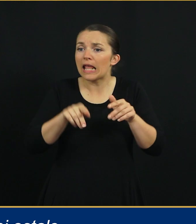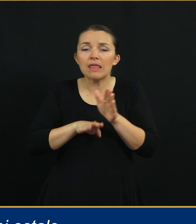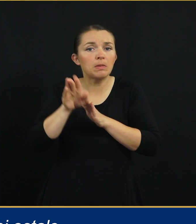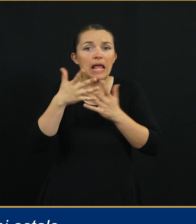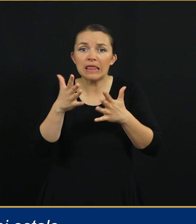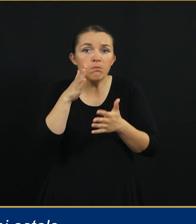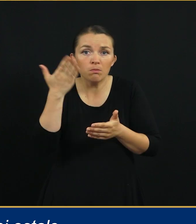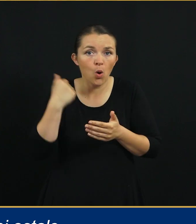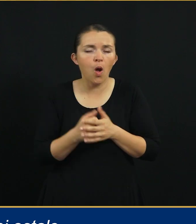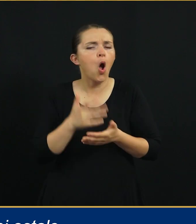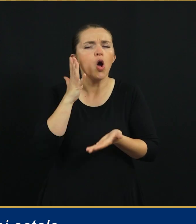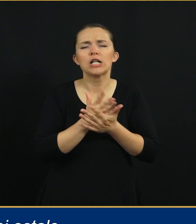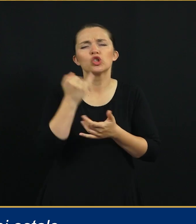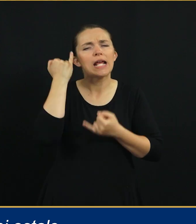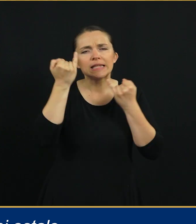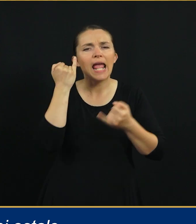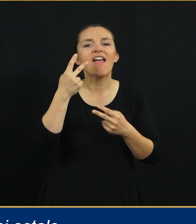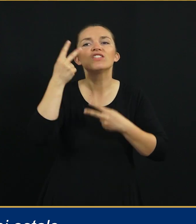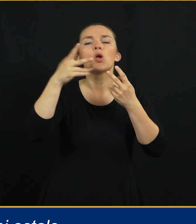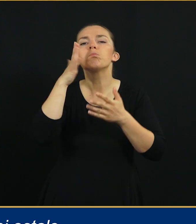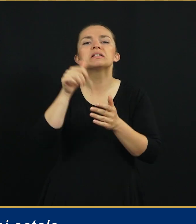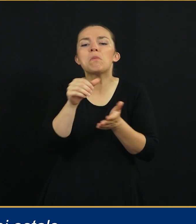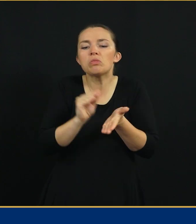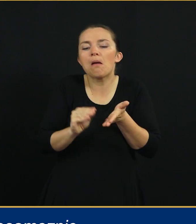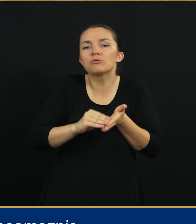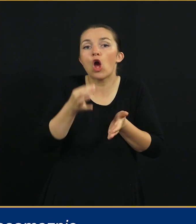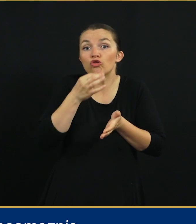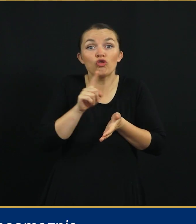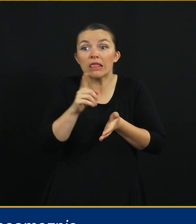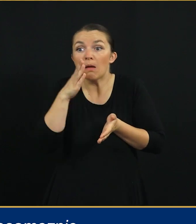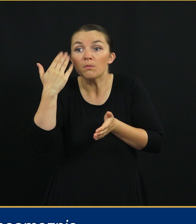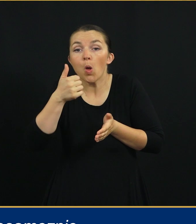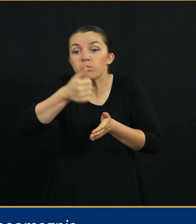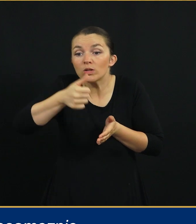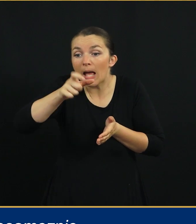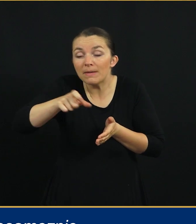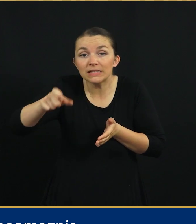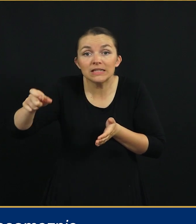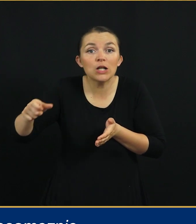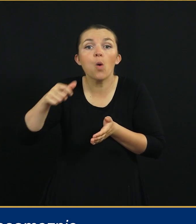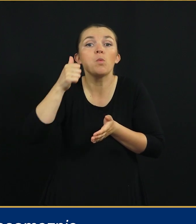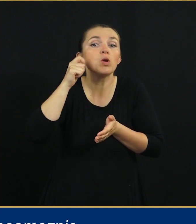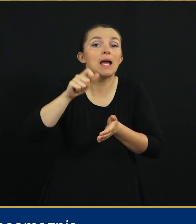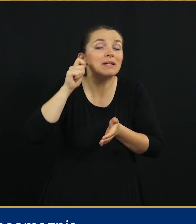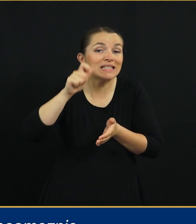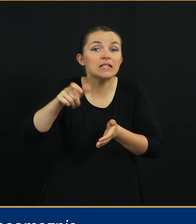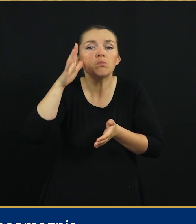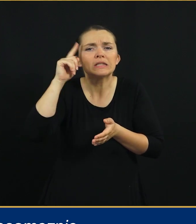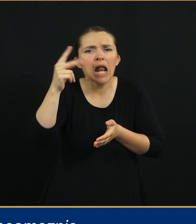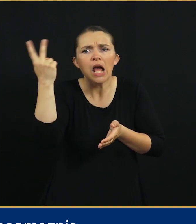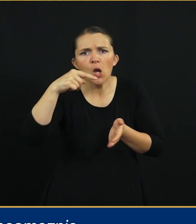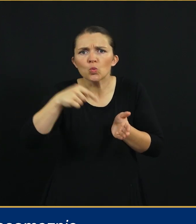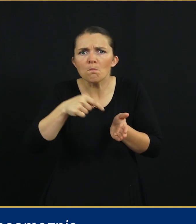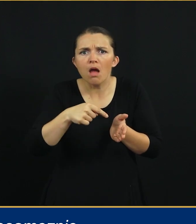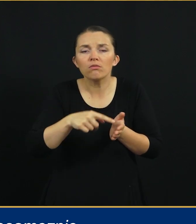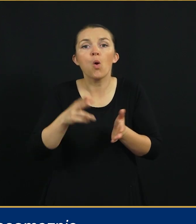Genialne zamisli vizionarjev bi ostale le zapis na papirju, če ne bi bilo posameznikov in posameznic, ki bi jih znali razumeti,